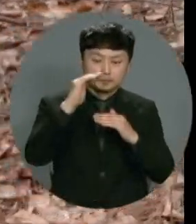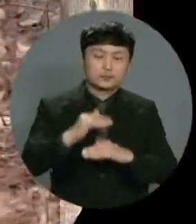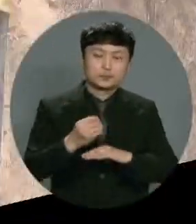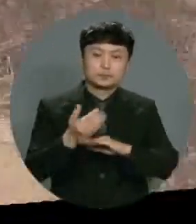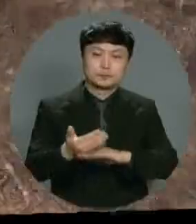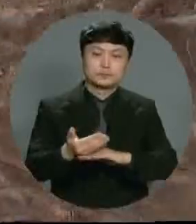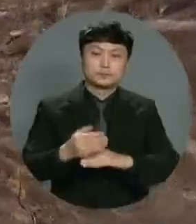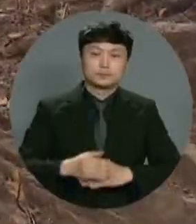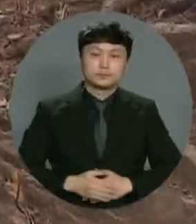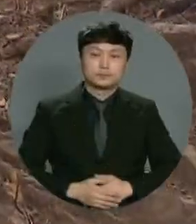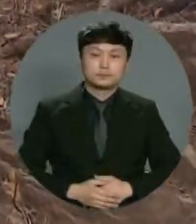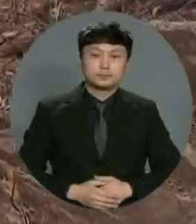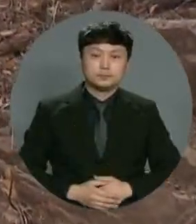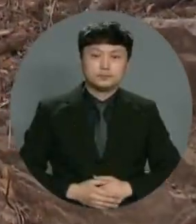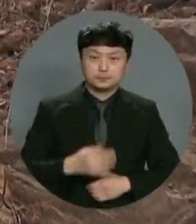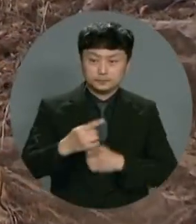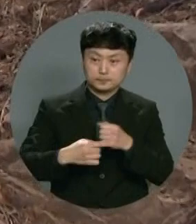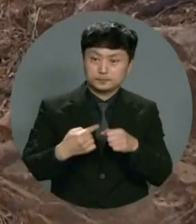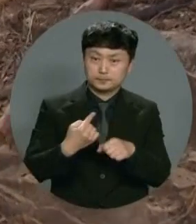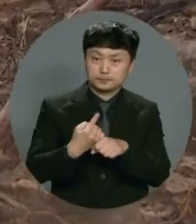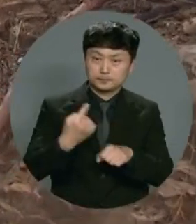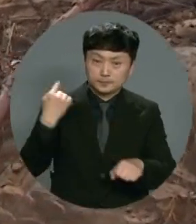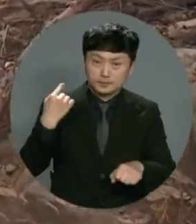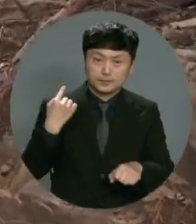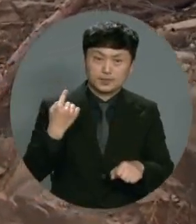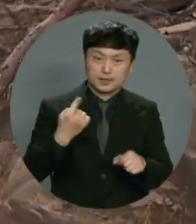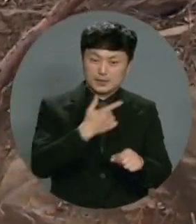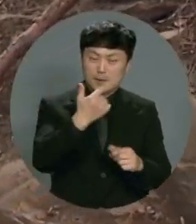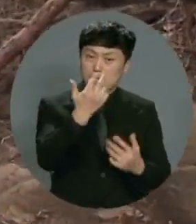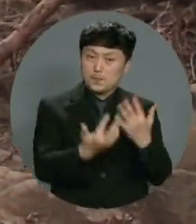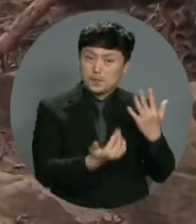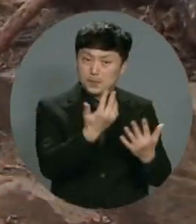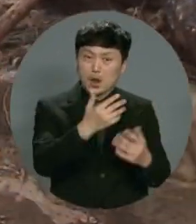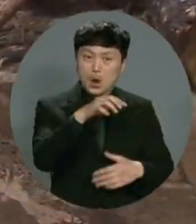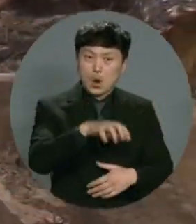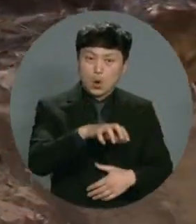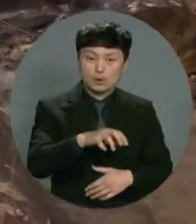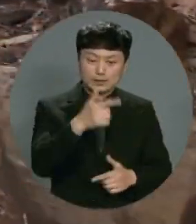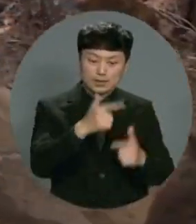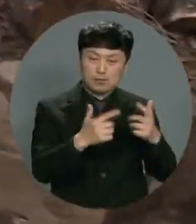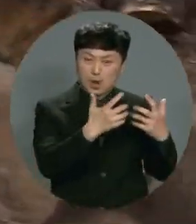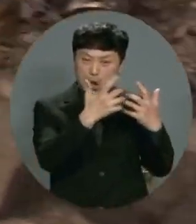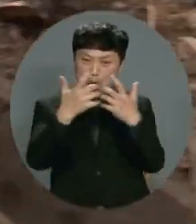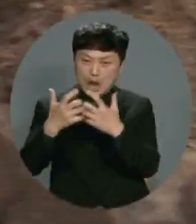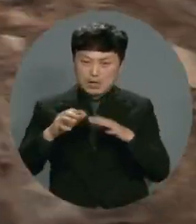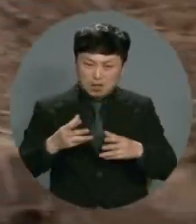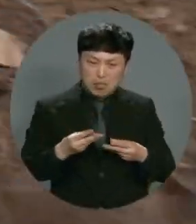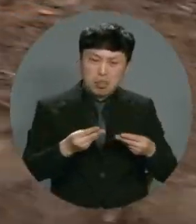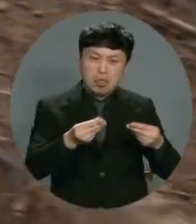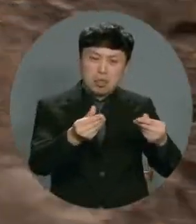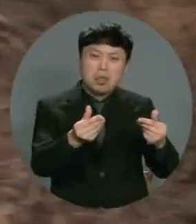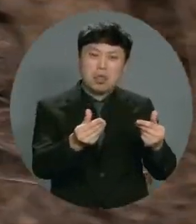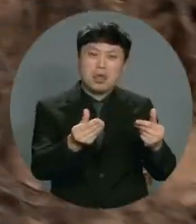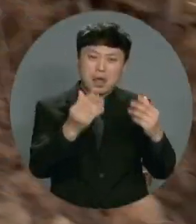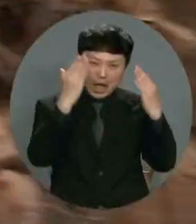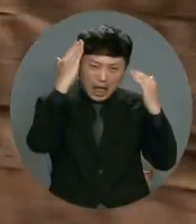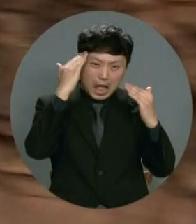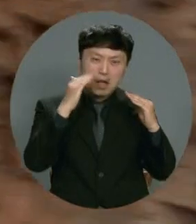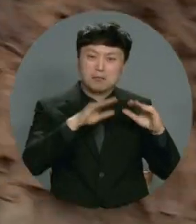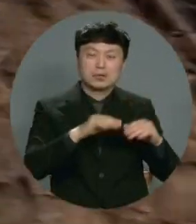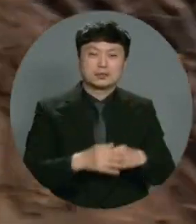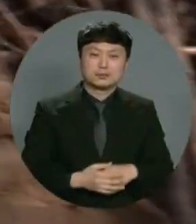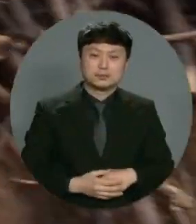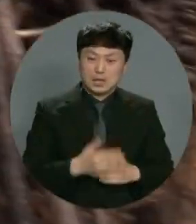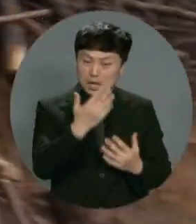가봤습니다. 1년 전 대형 산불이 났던 곳입니다. 울창했던 숲은 흔적도 없이 사라졌습니다.